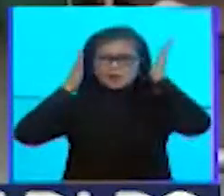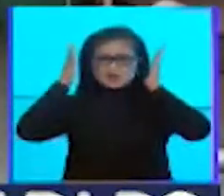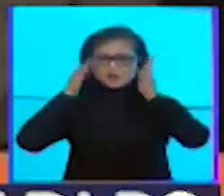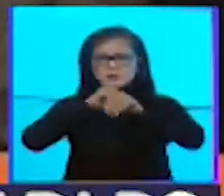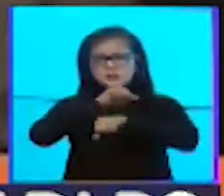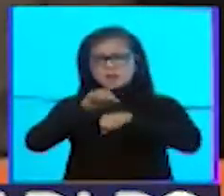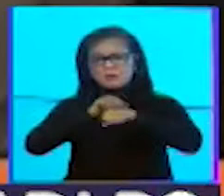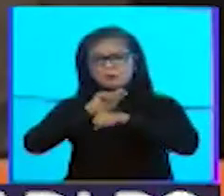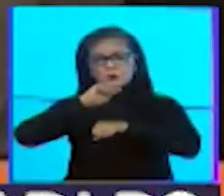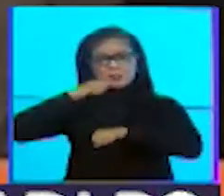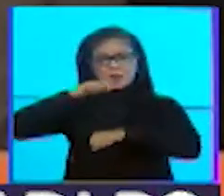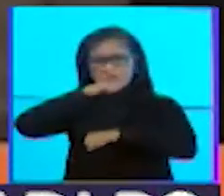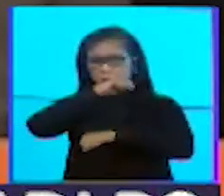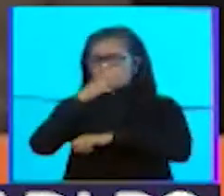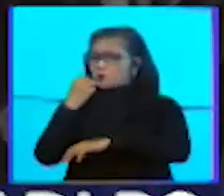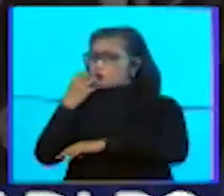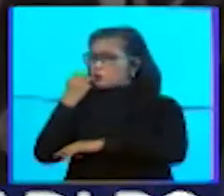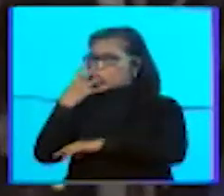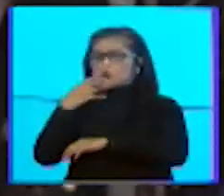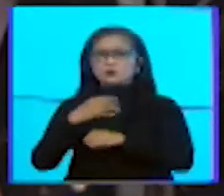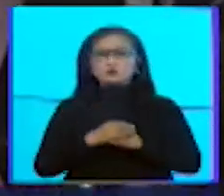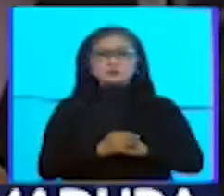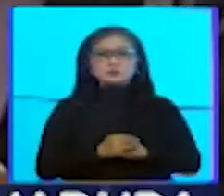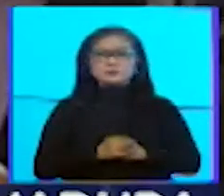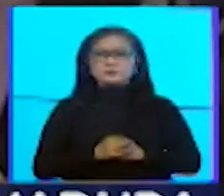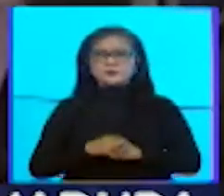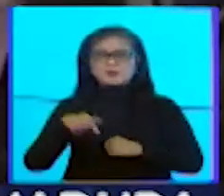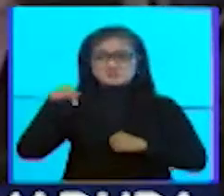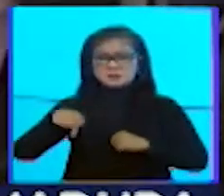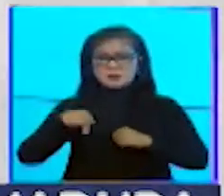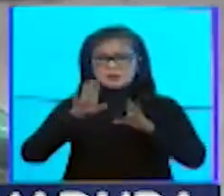Kong. Sebagian besar pekerja migran berasal dari Madura, Jawa Timur.